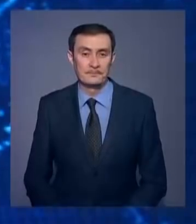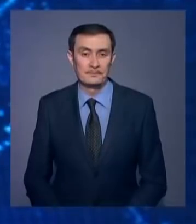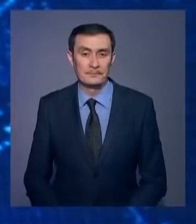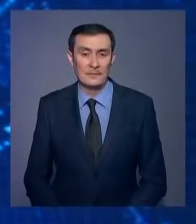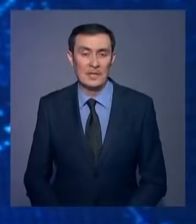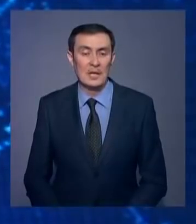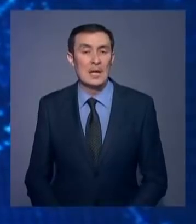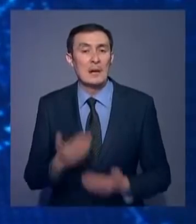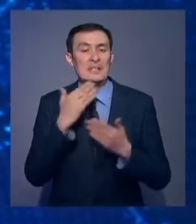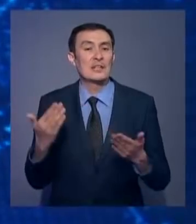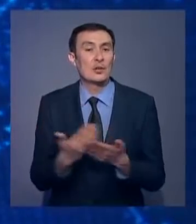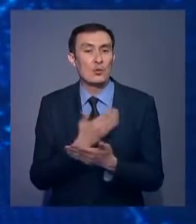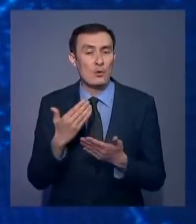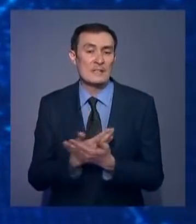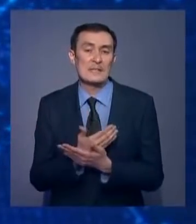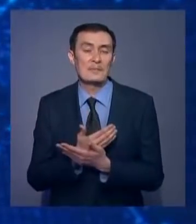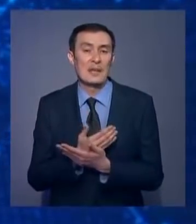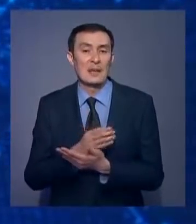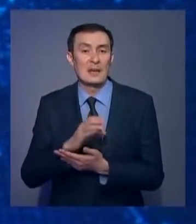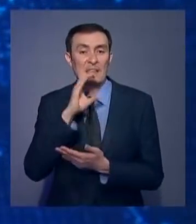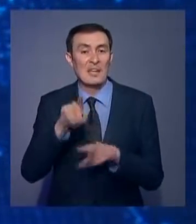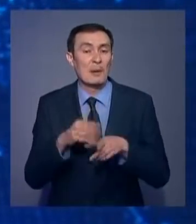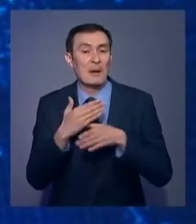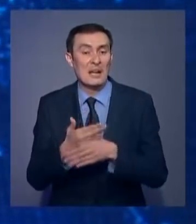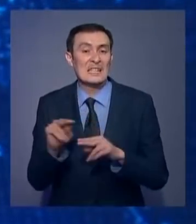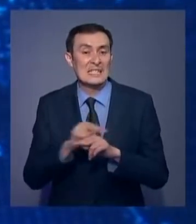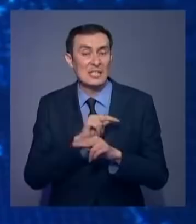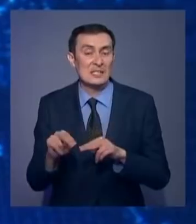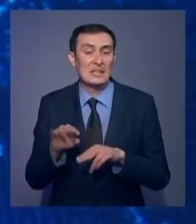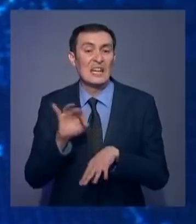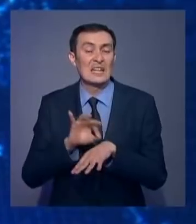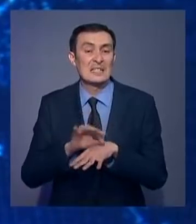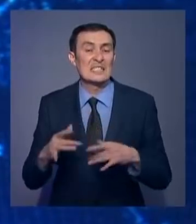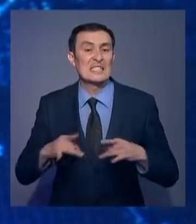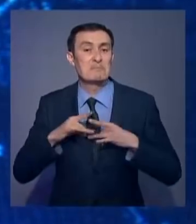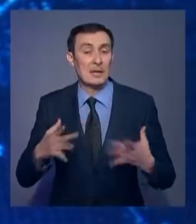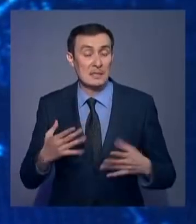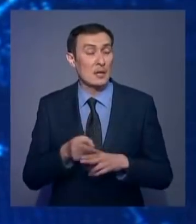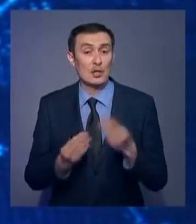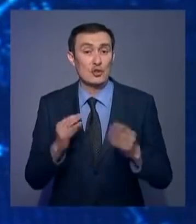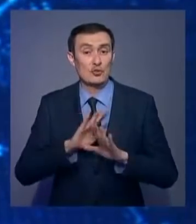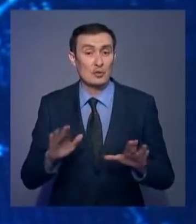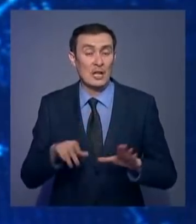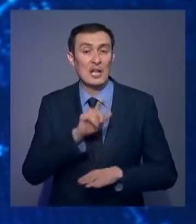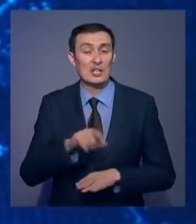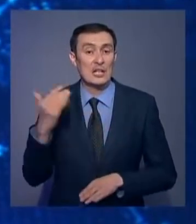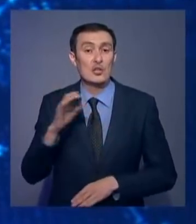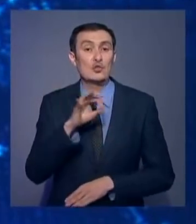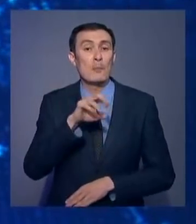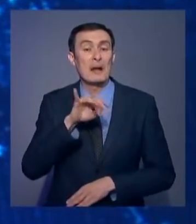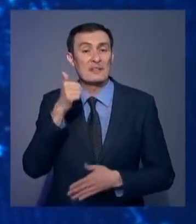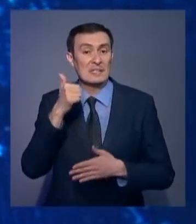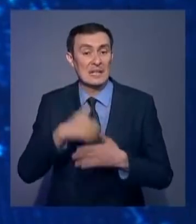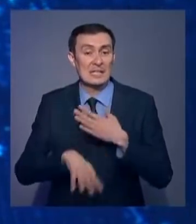И последняя новость из мира. Гиена помогает излечиться от депрессии. Это не шутка для жителей Сомали. В